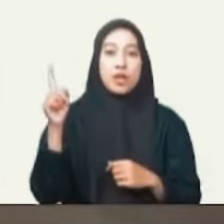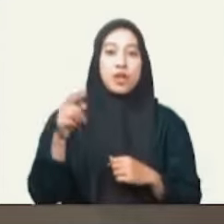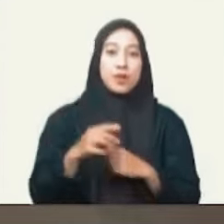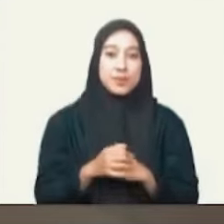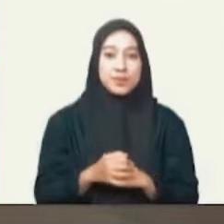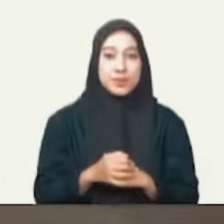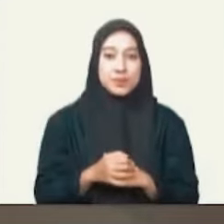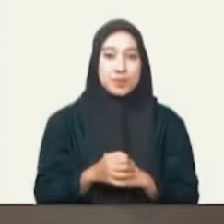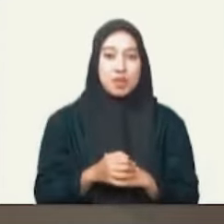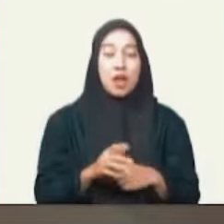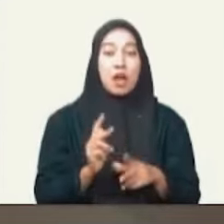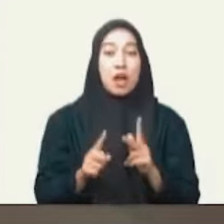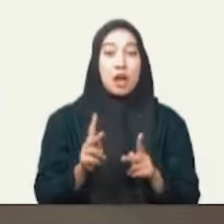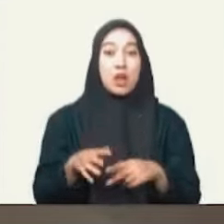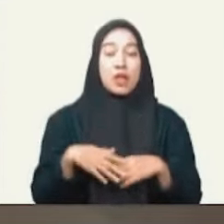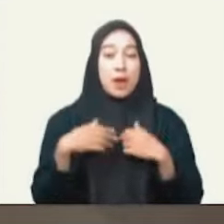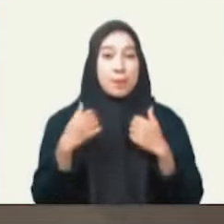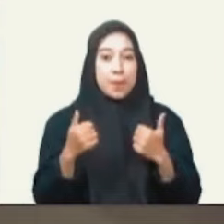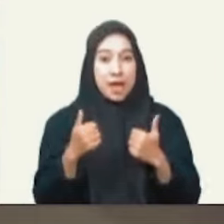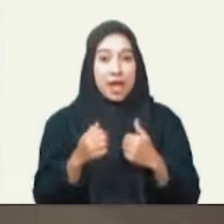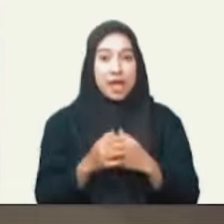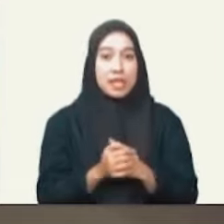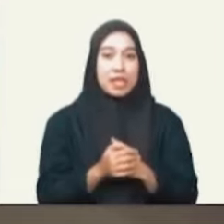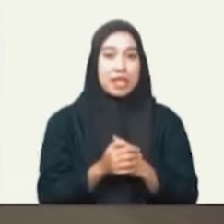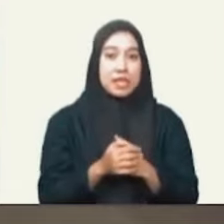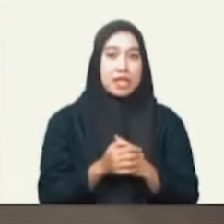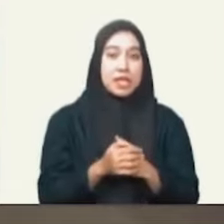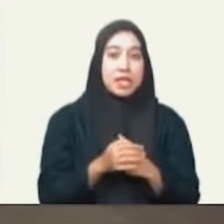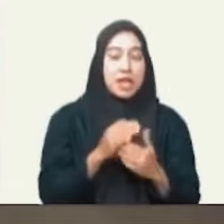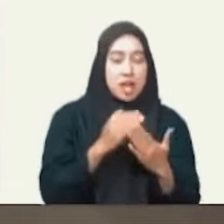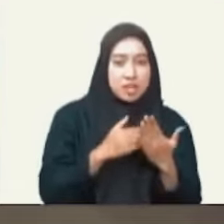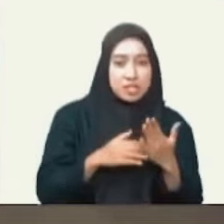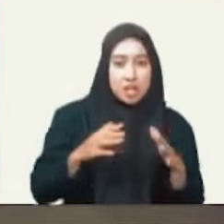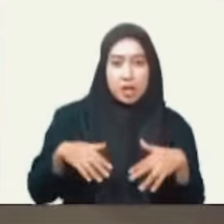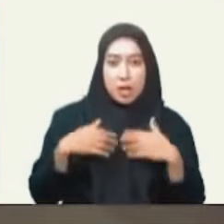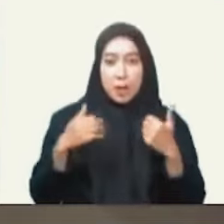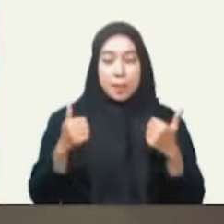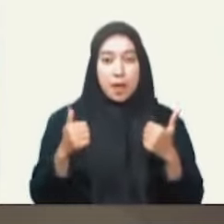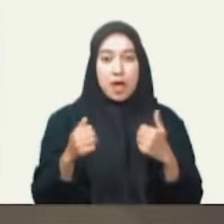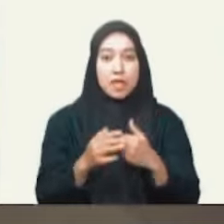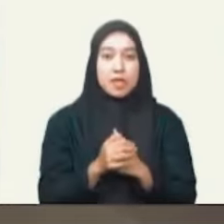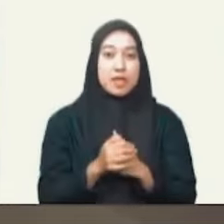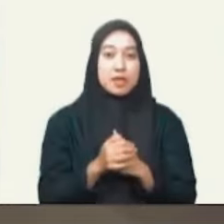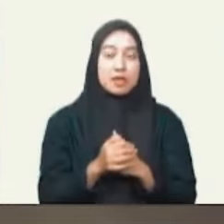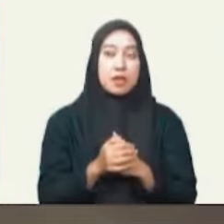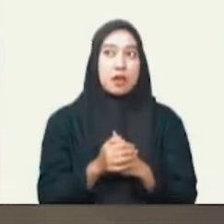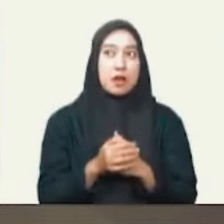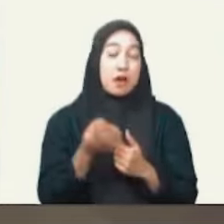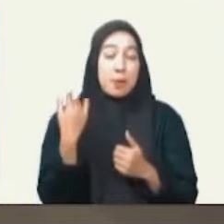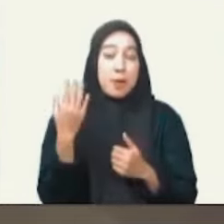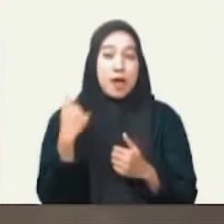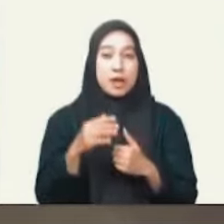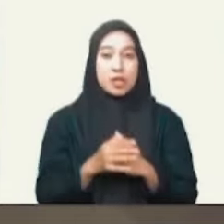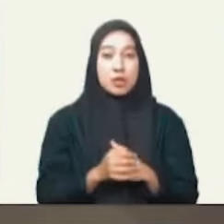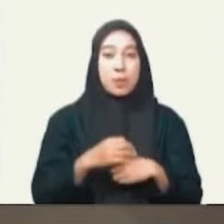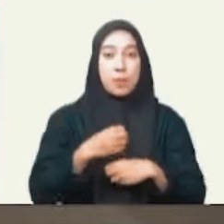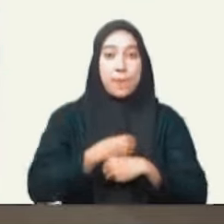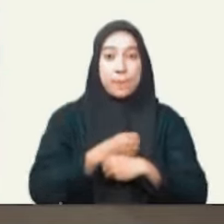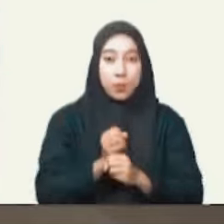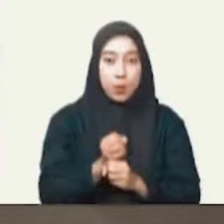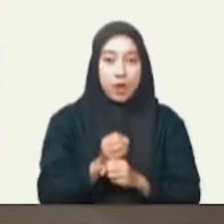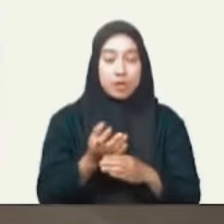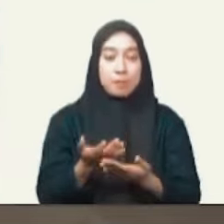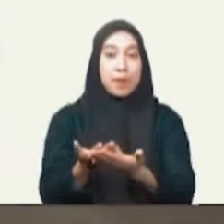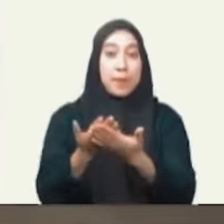kalau yang baik, rencana kita, mungkin ada rencana wacana kemarin itu, kita membuat apa, meminta